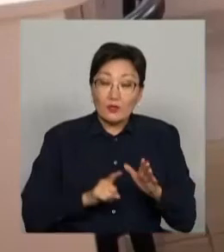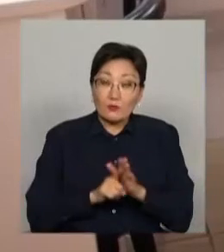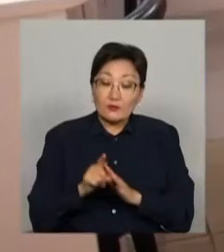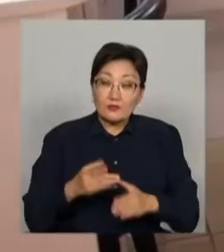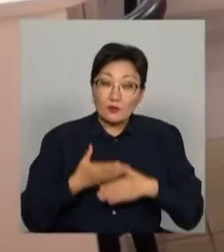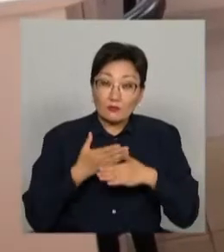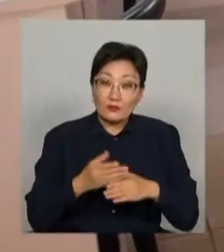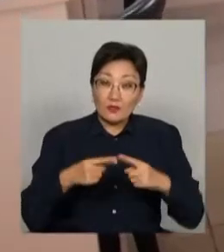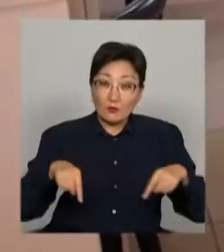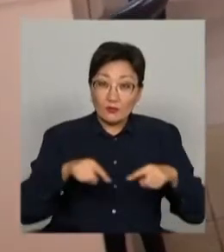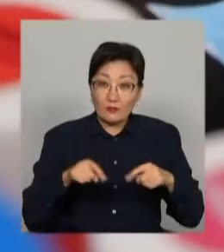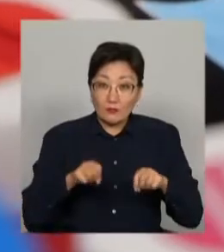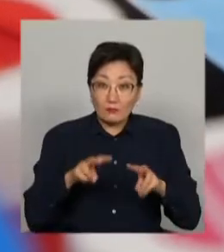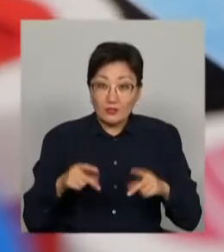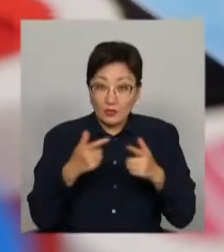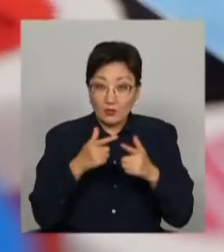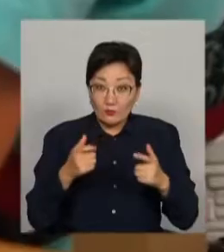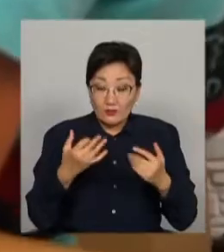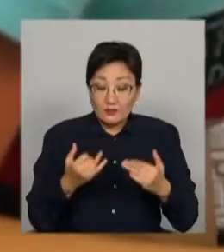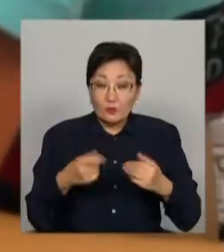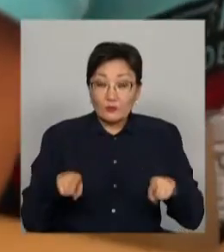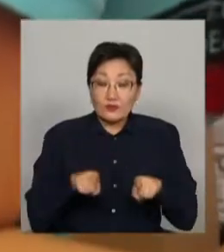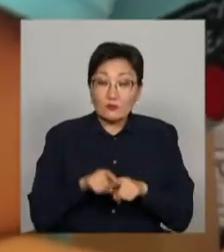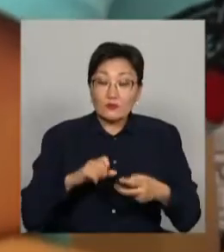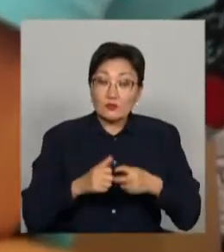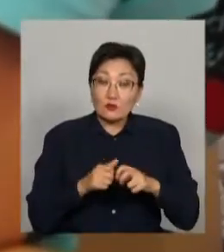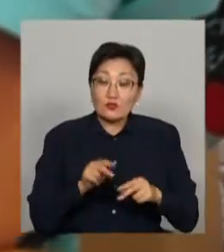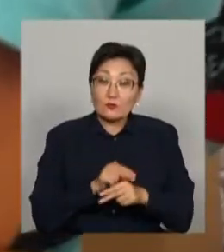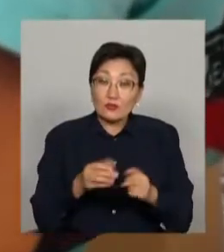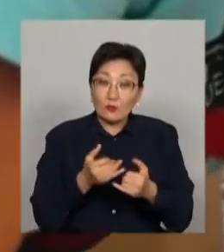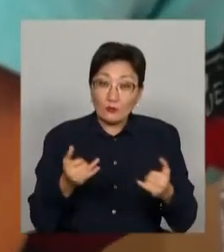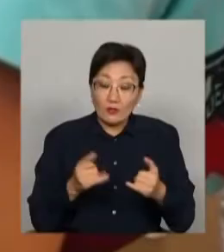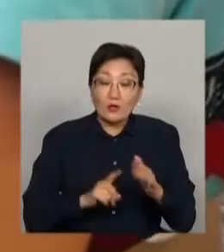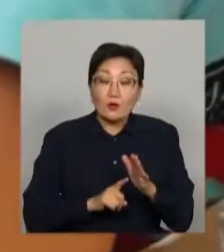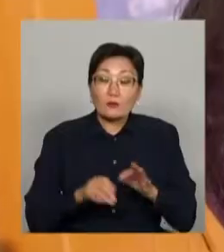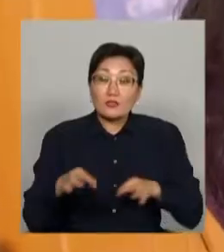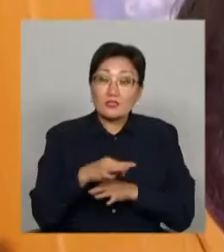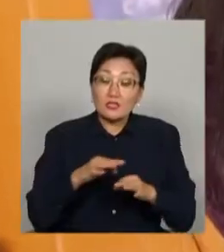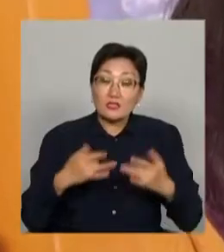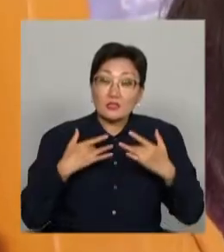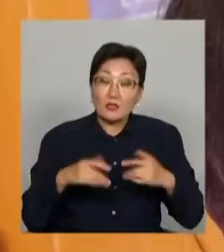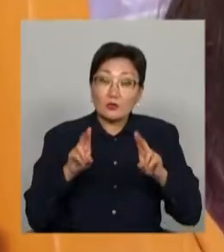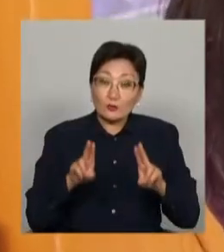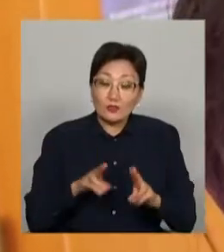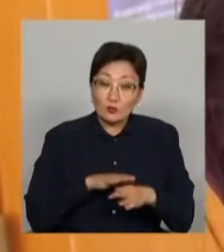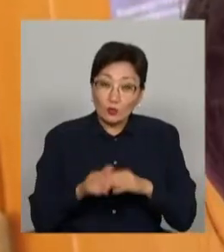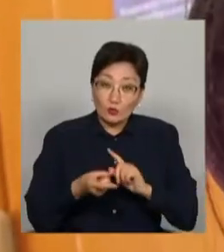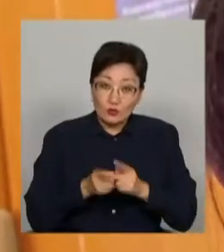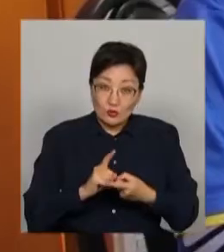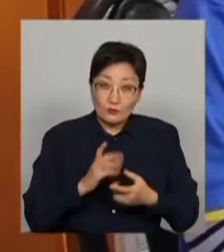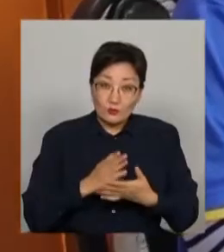қолдау орталығының мамандары мәлімдеп отыр. Ендігіде осы олқылықты ретке келтіру үшін биыл бастаманың талап тәртібі толық өзгертіліп